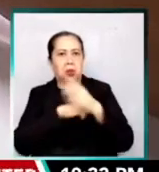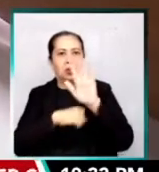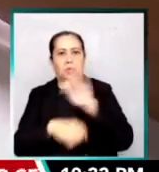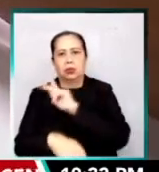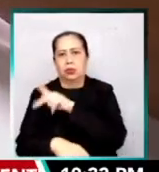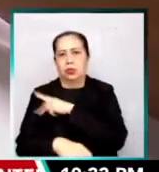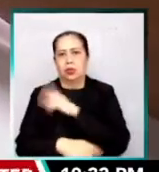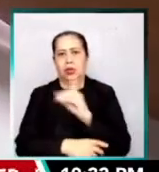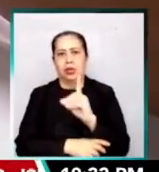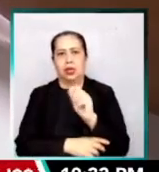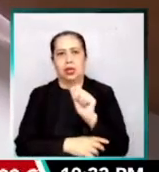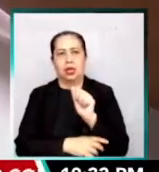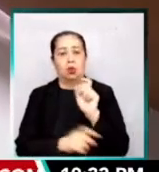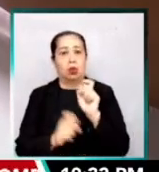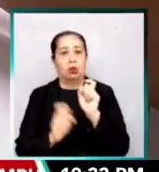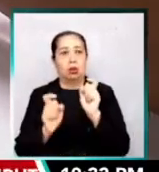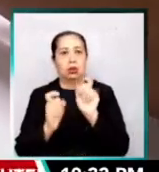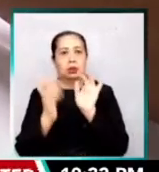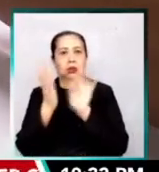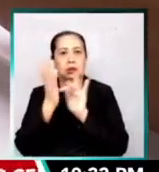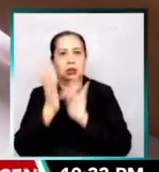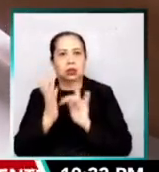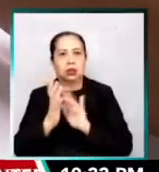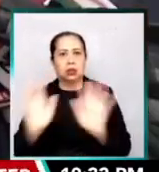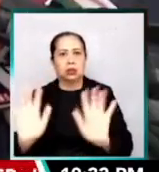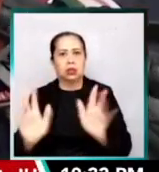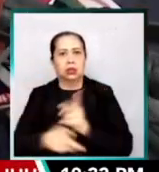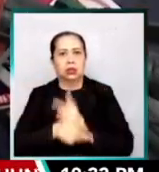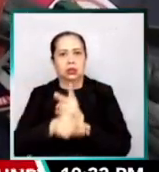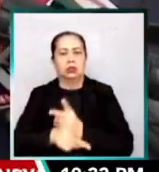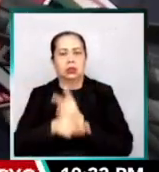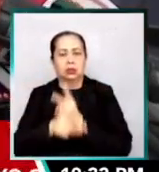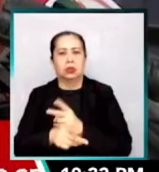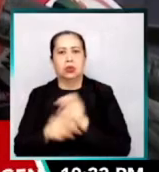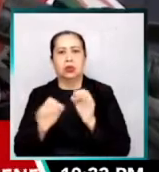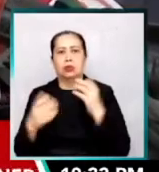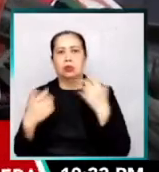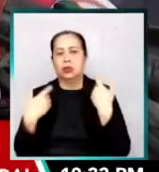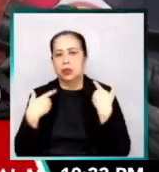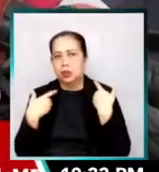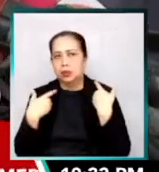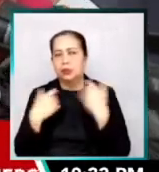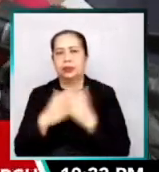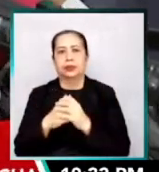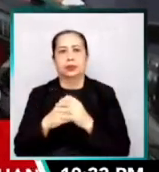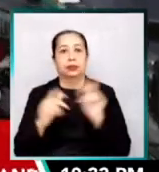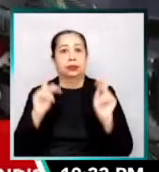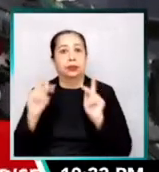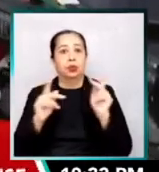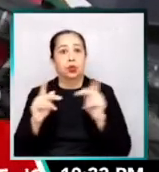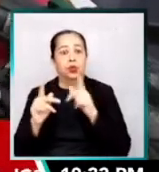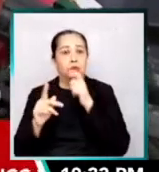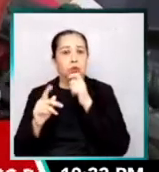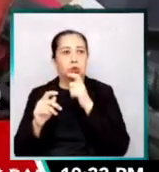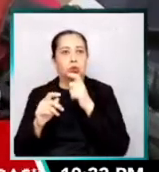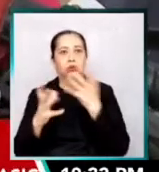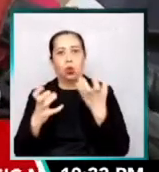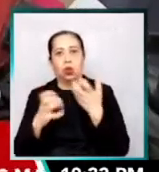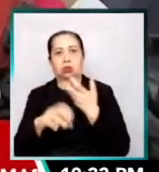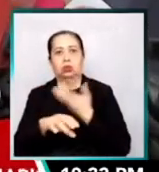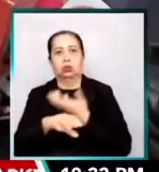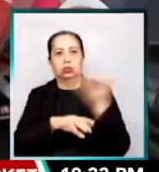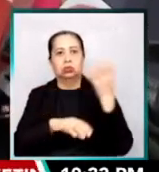Huwag basta-basta mag-click ng kung ano-anong link. Kung may mga tao po na mga ngahas na gamitin